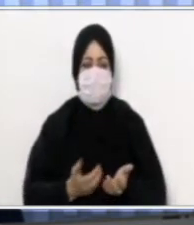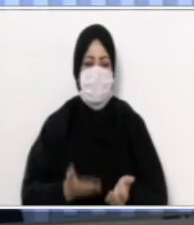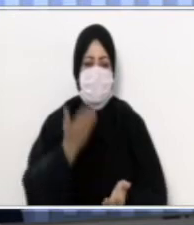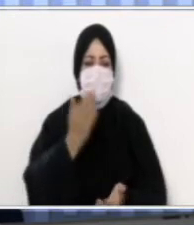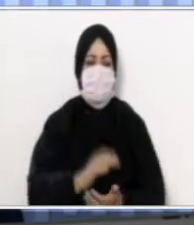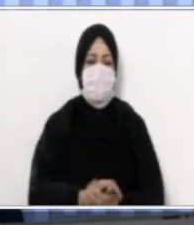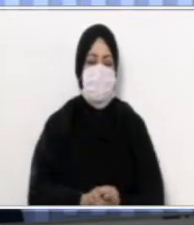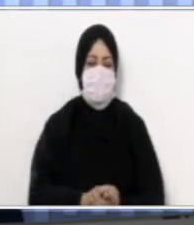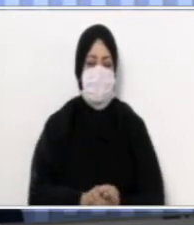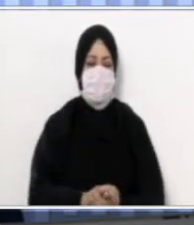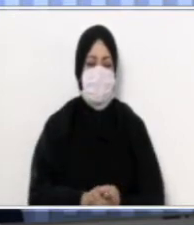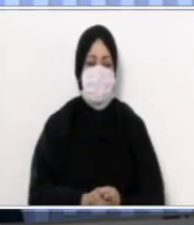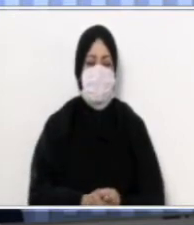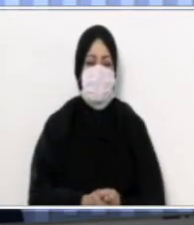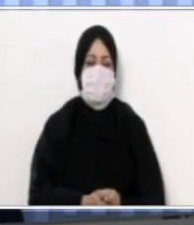الأنسولين.